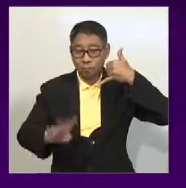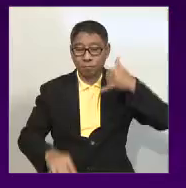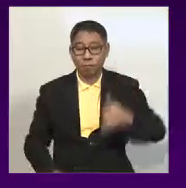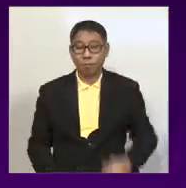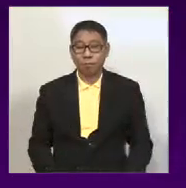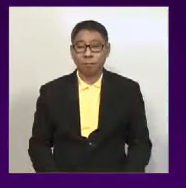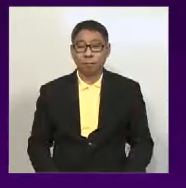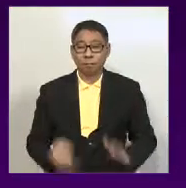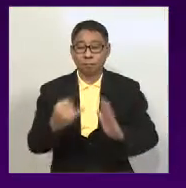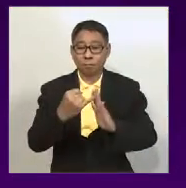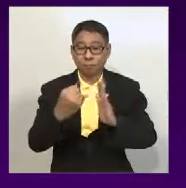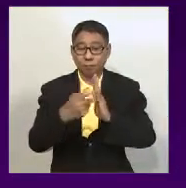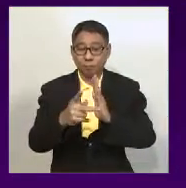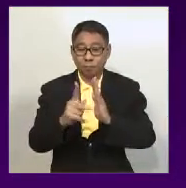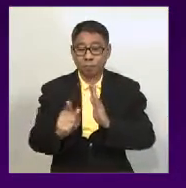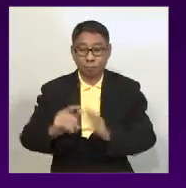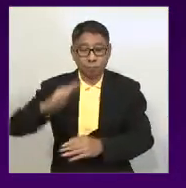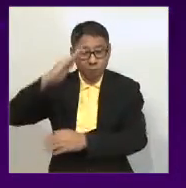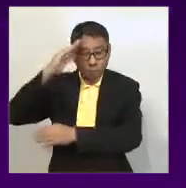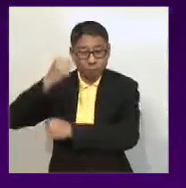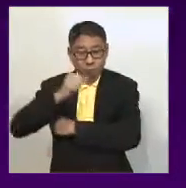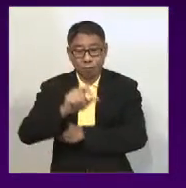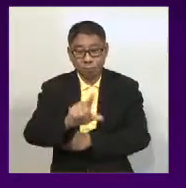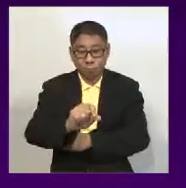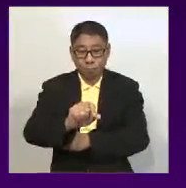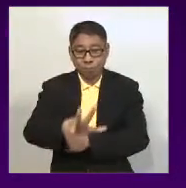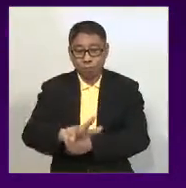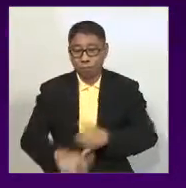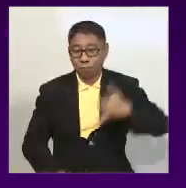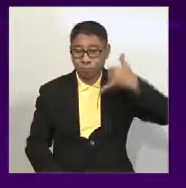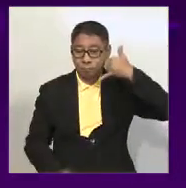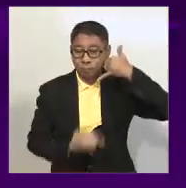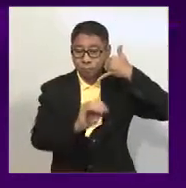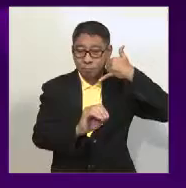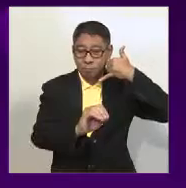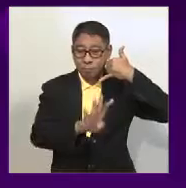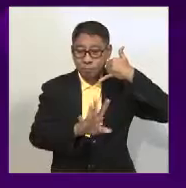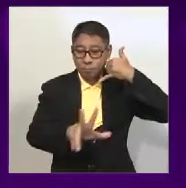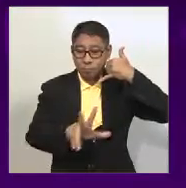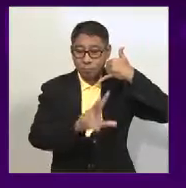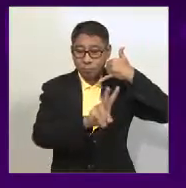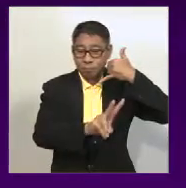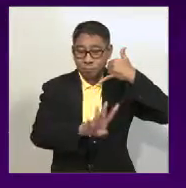045269534ส่วนจังหวัดขอนแก่นค่ะมณฑลทหารบกที่23หมายเลขโทรศัพท์